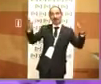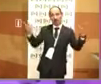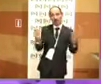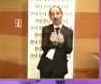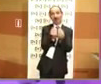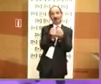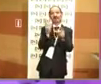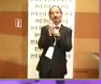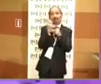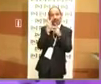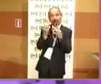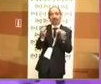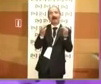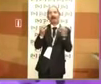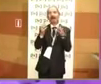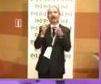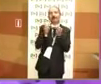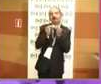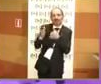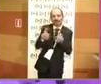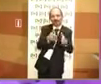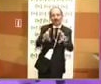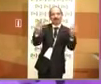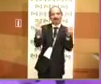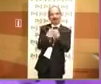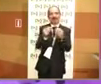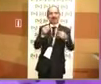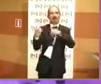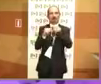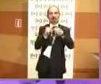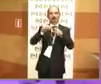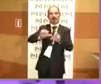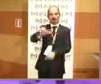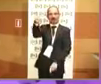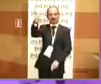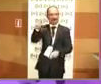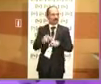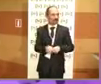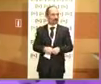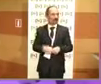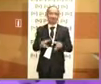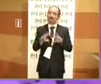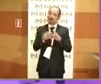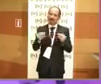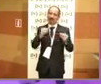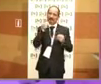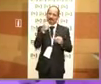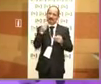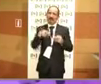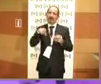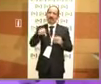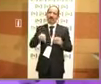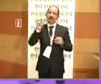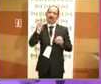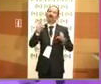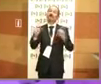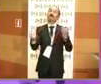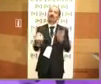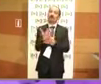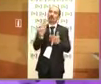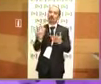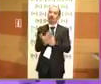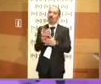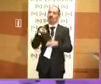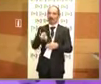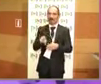una sintesi e insieme lottare per vincere. E infine, per farlo serve il PD, un nuovo PD.